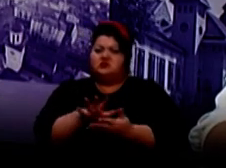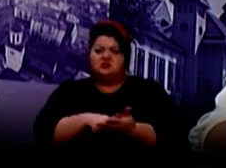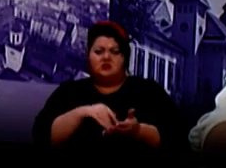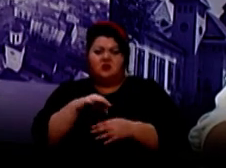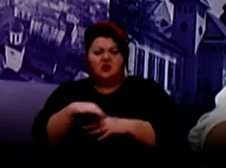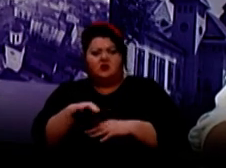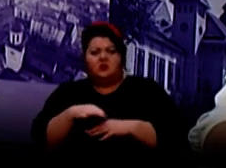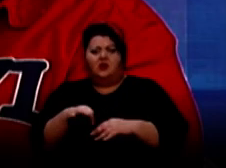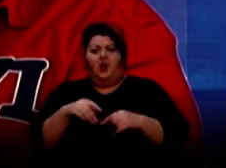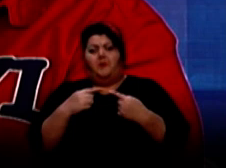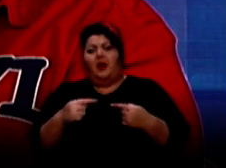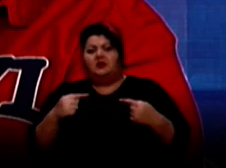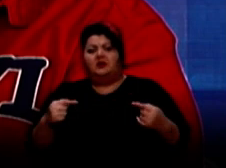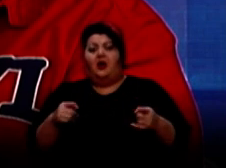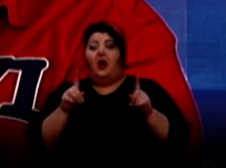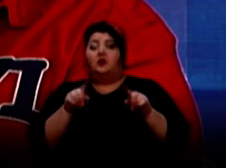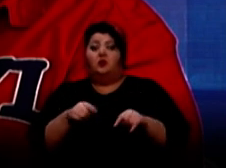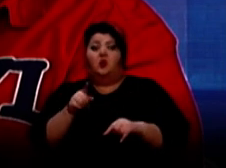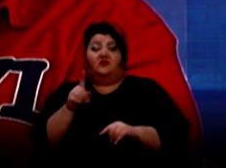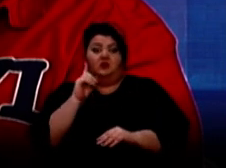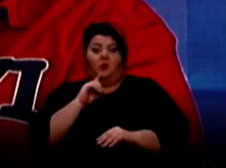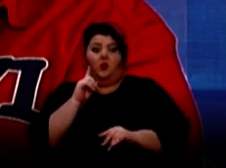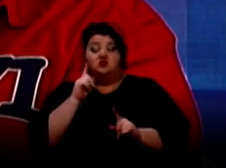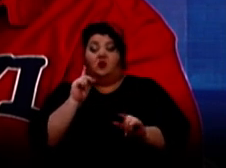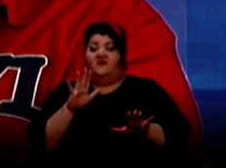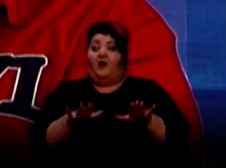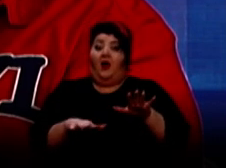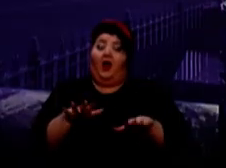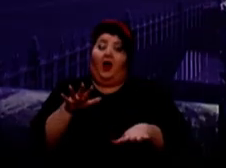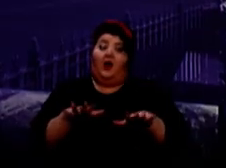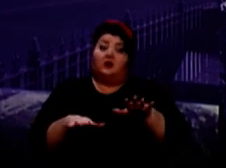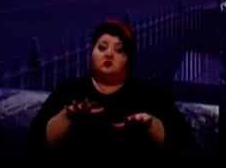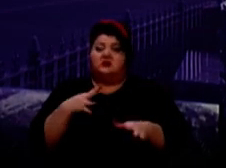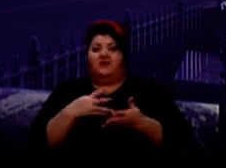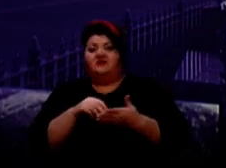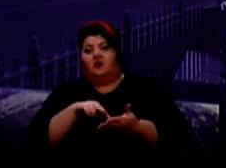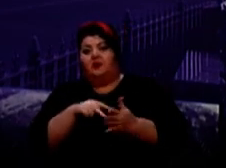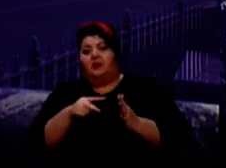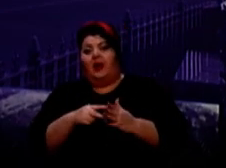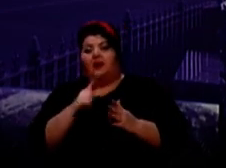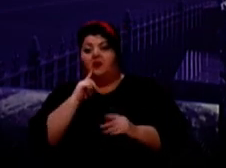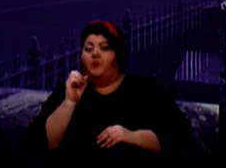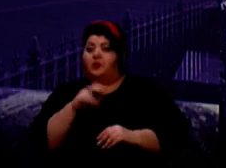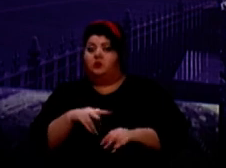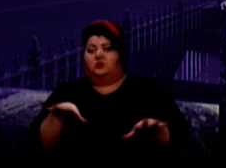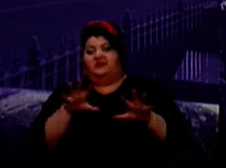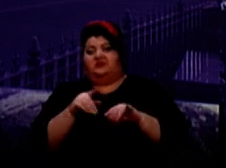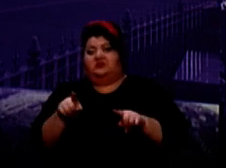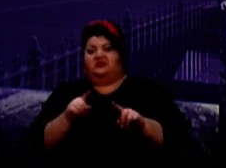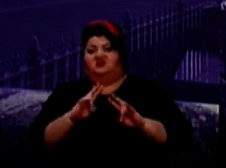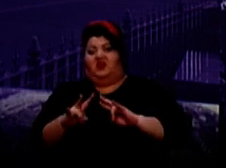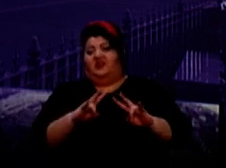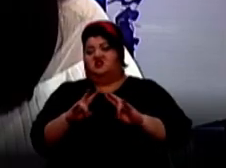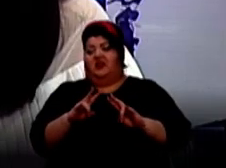фізичного знищення майна. Саме тому вони поки що вагаються в своїх планах плюнути на всіх цих шантажерів